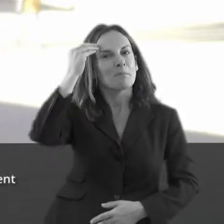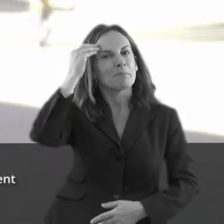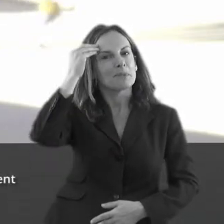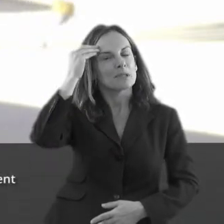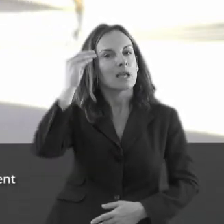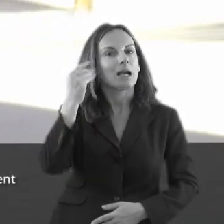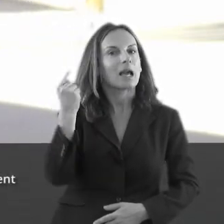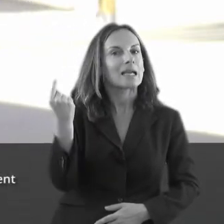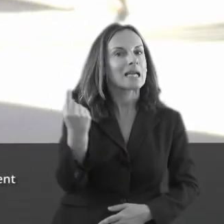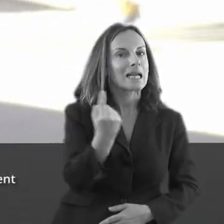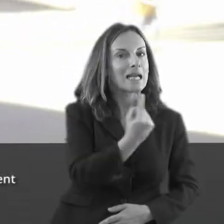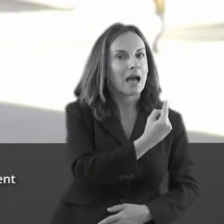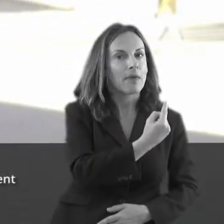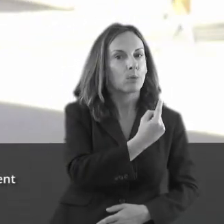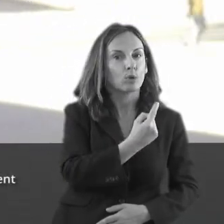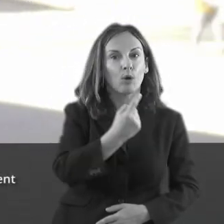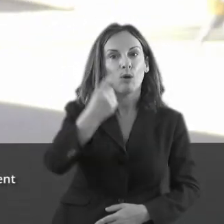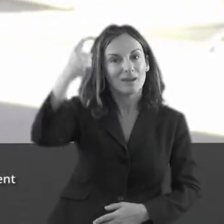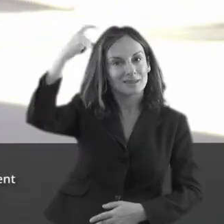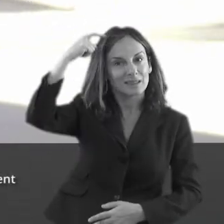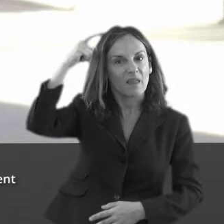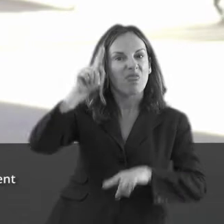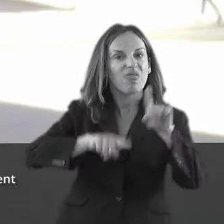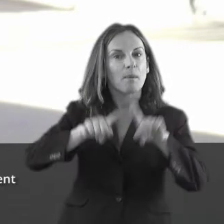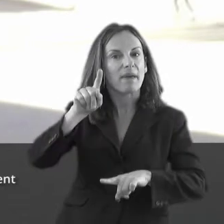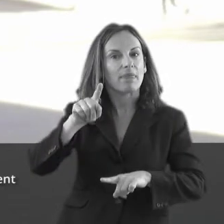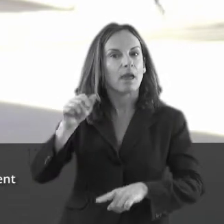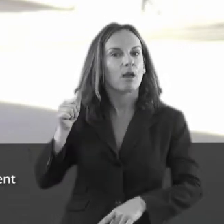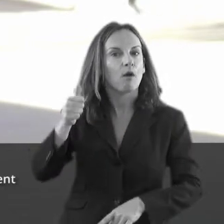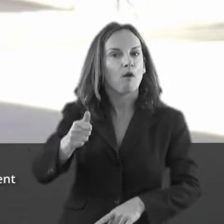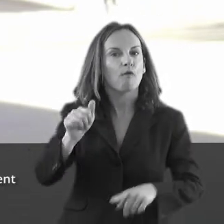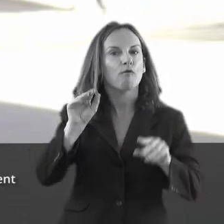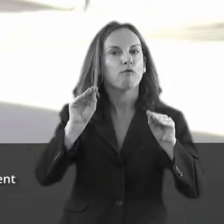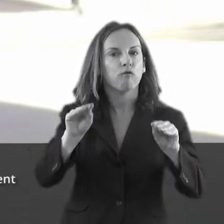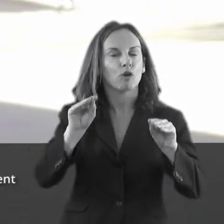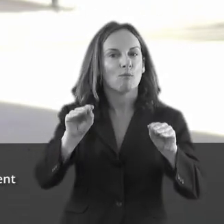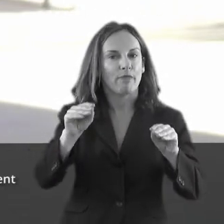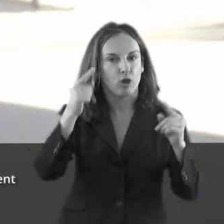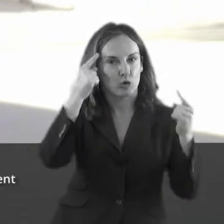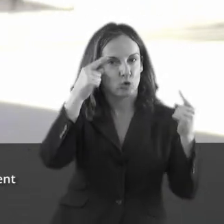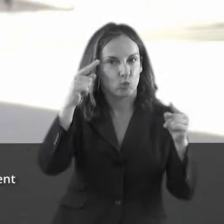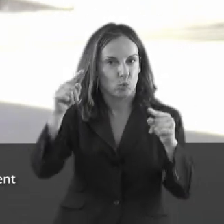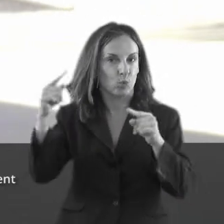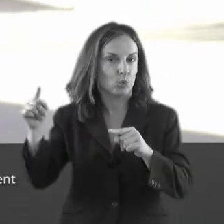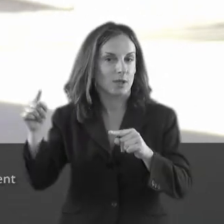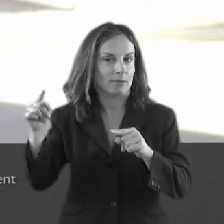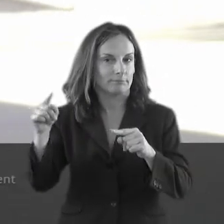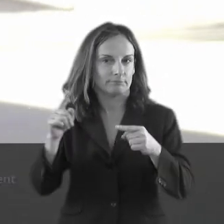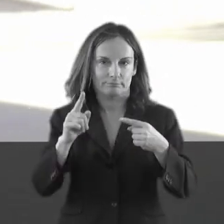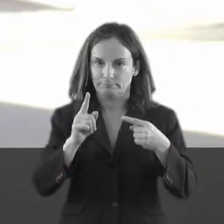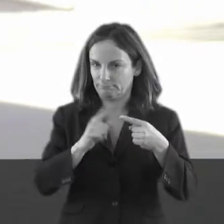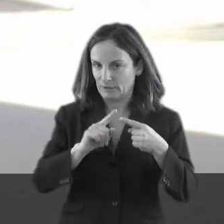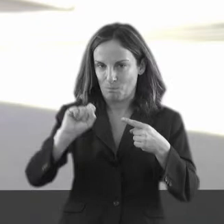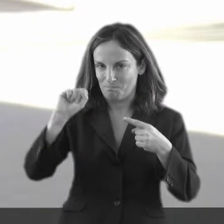el primer pas, que de vegades ens oblidem, és primer considerar que tots són persones amb un